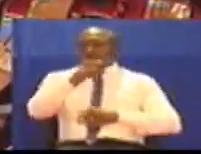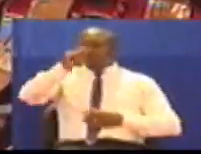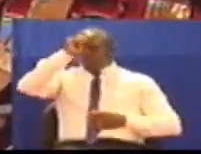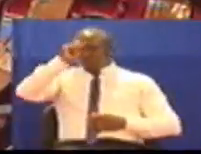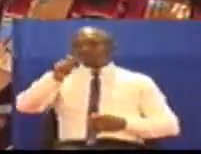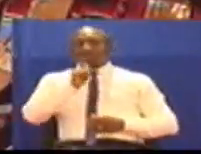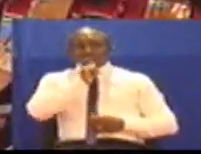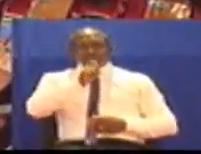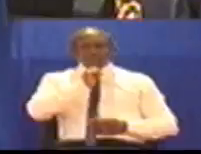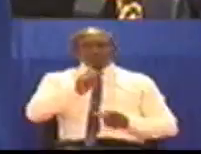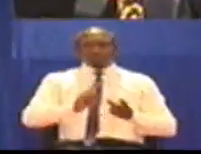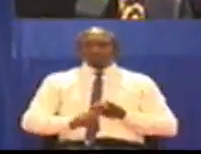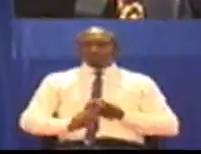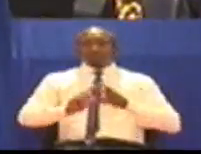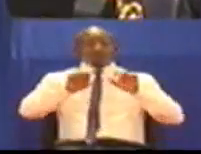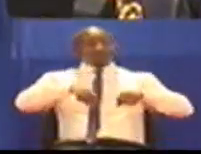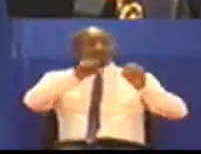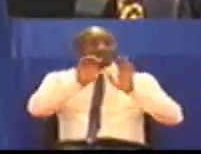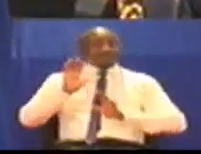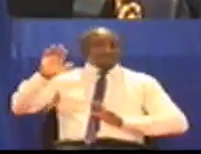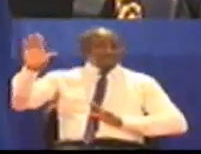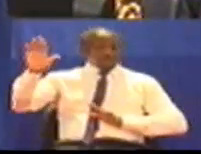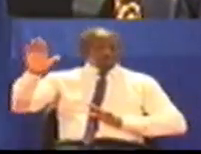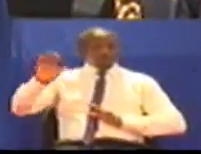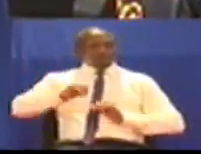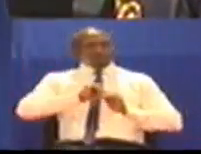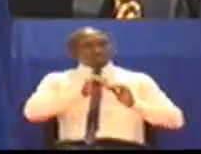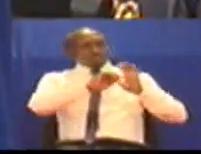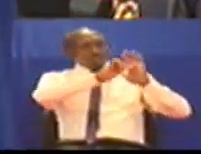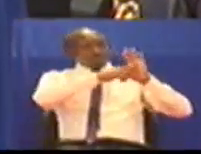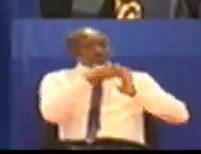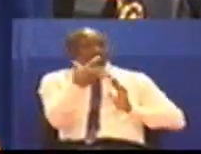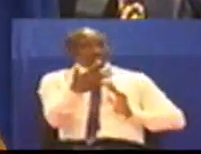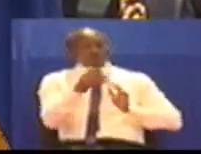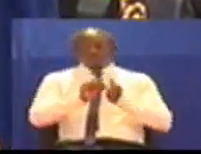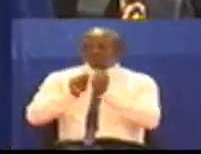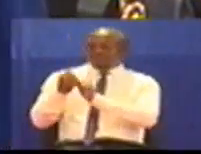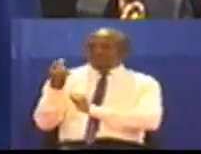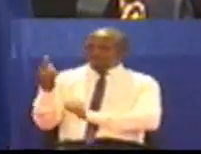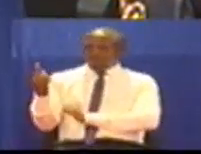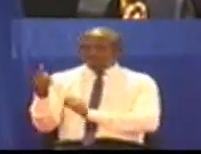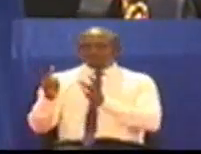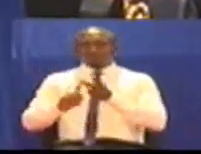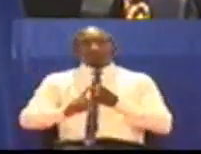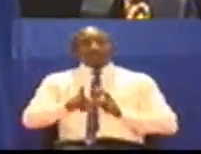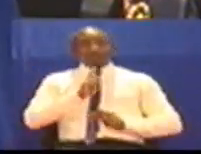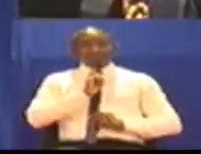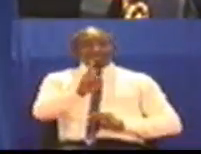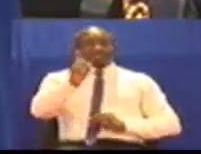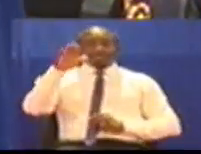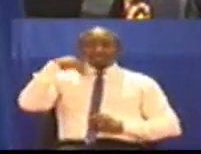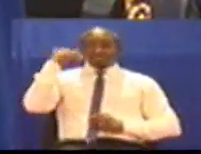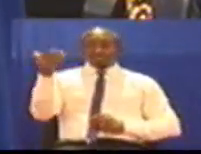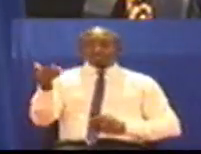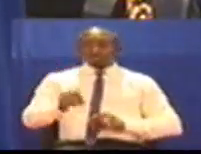Spika kwa mamlaka alionayo chini ya kanuni ya 5 fasili ya kwanza ameagiza siku ya kesho